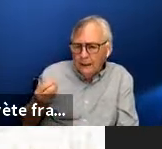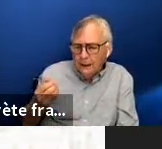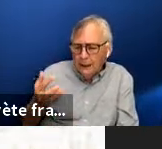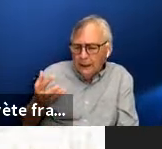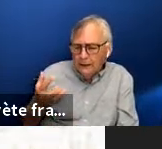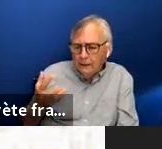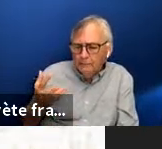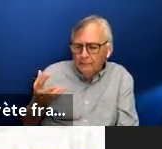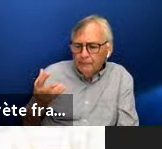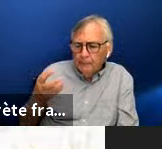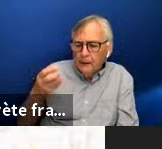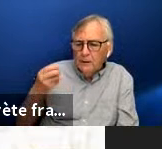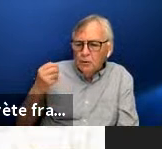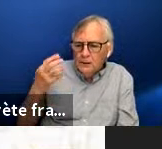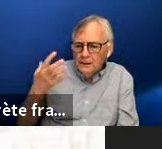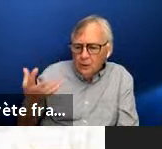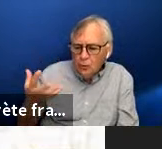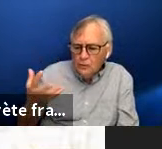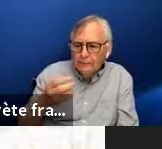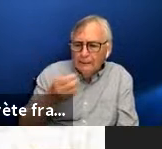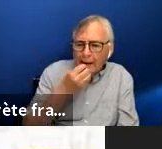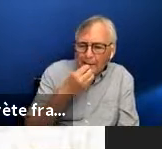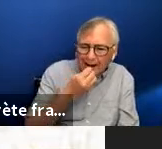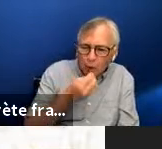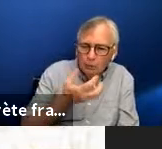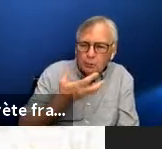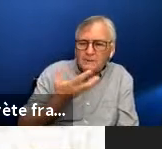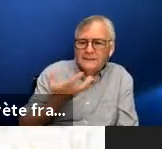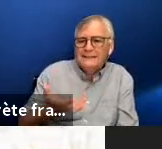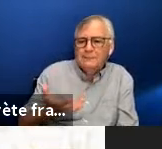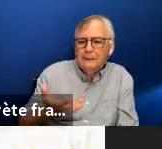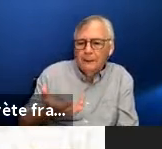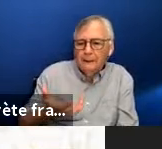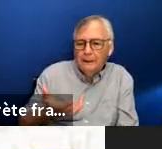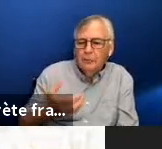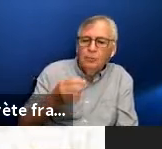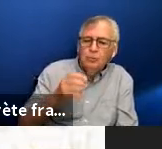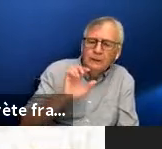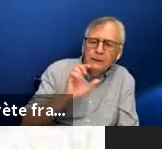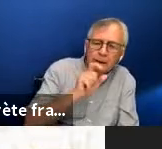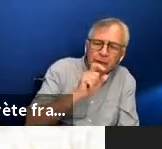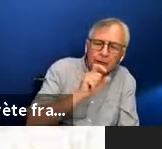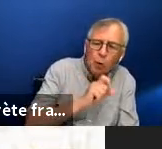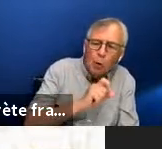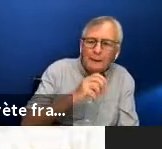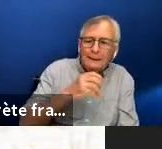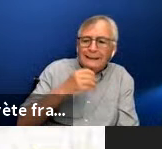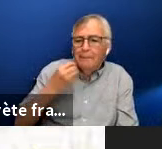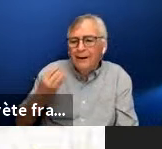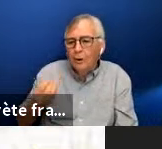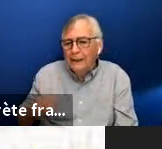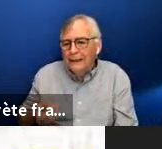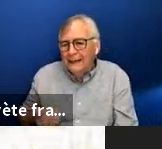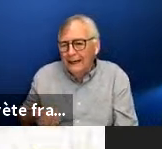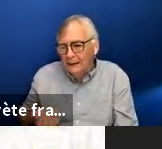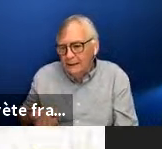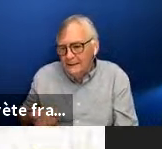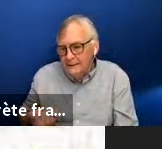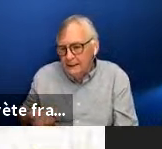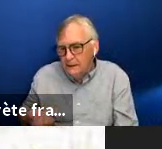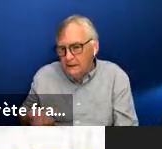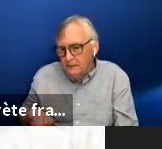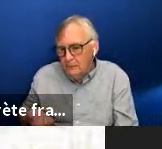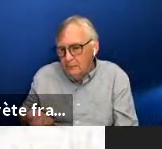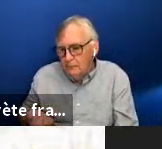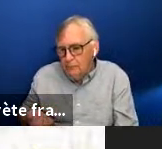pas ils utilisent uniquement la parole pour s'exprimer ou qui, des fois, combinent la parole et la langue